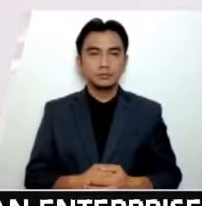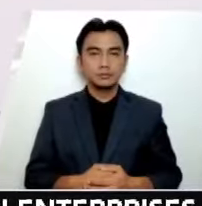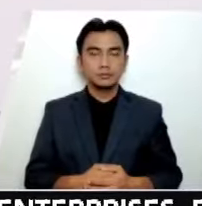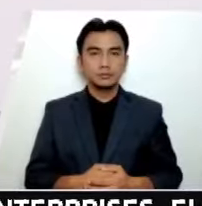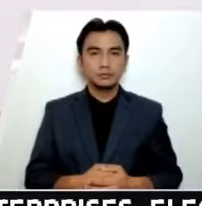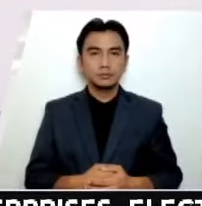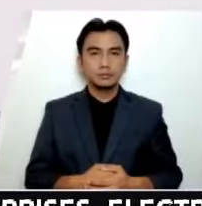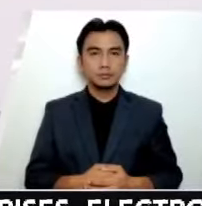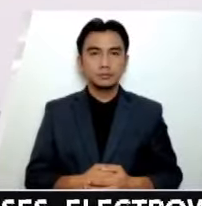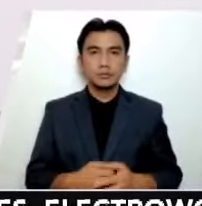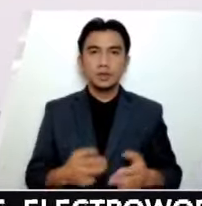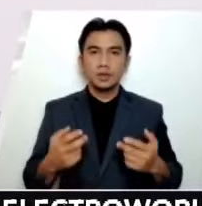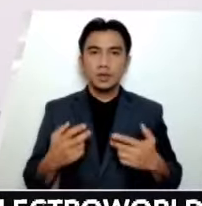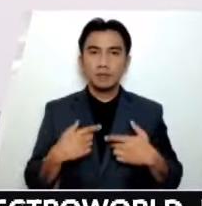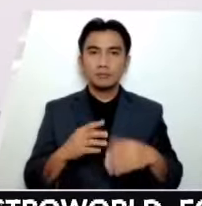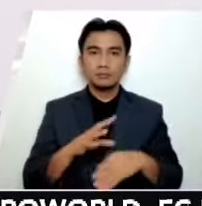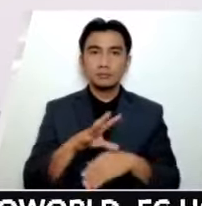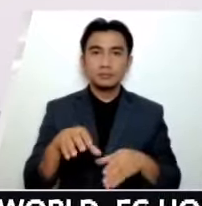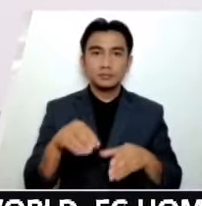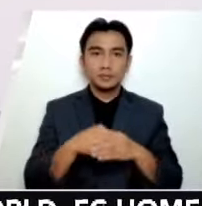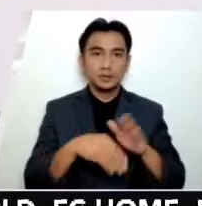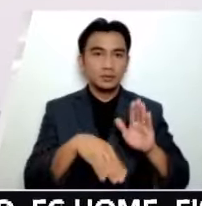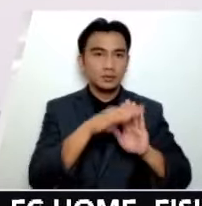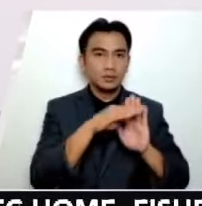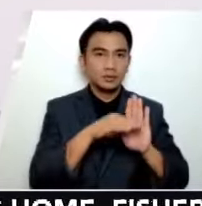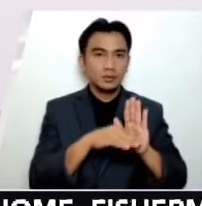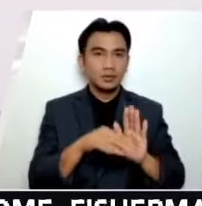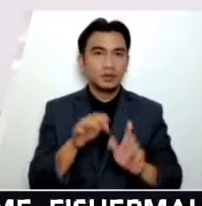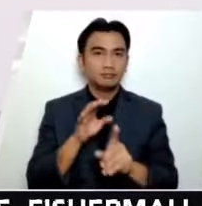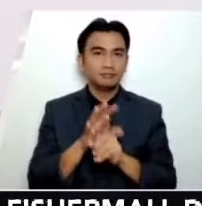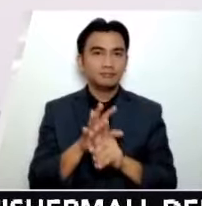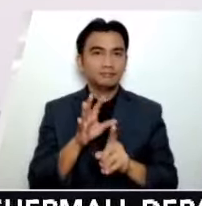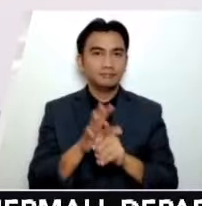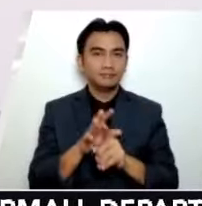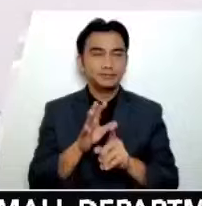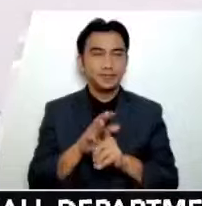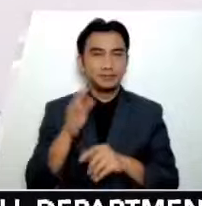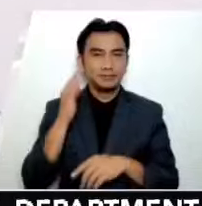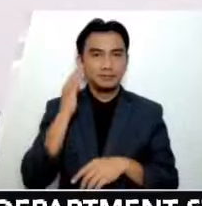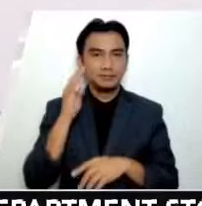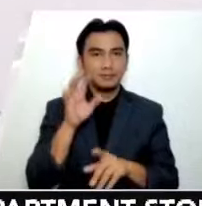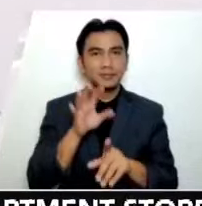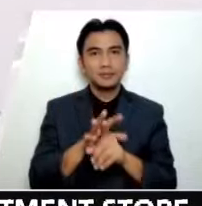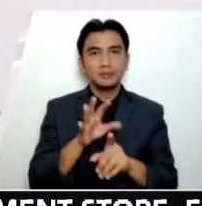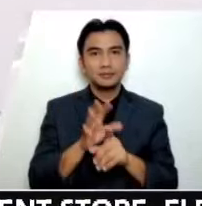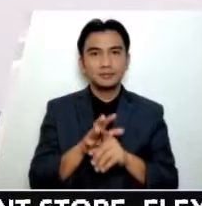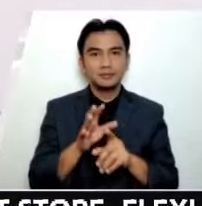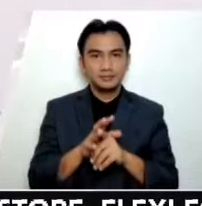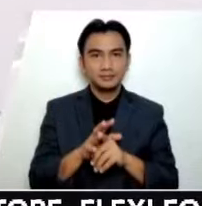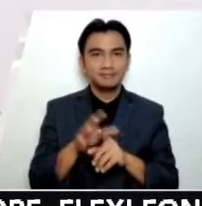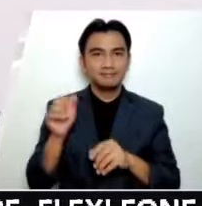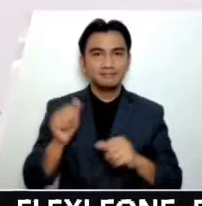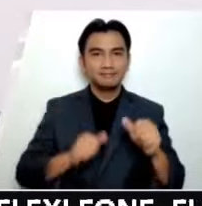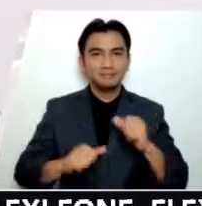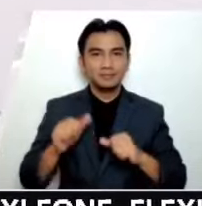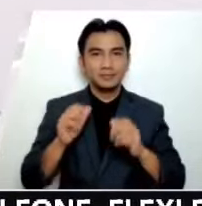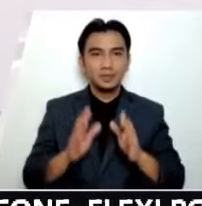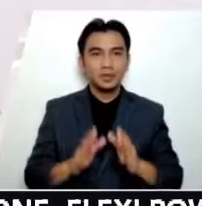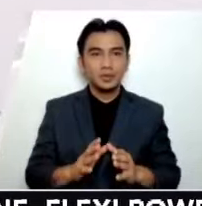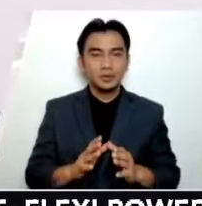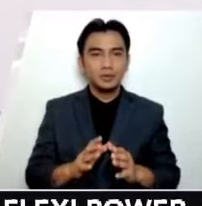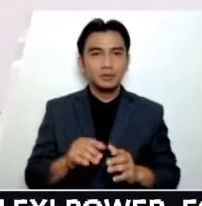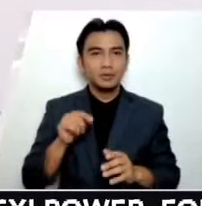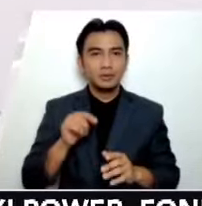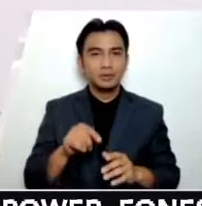Pasok sa listahan ng greatest pop stars of the 21st century ng Billboard ang K-pop global stars na